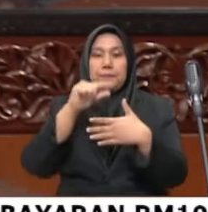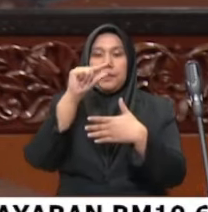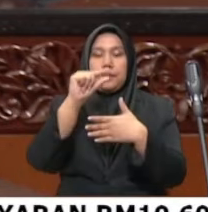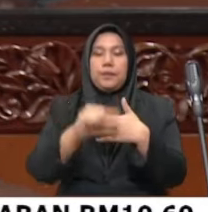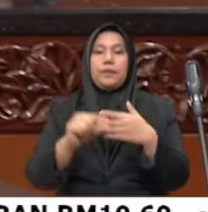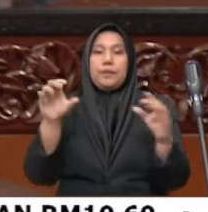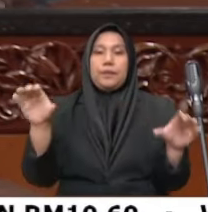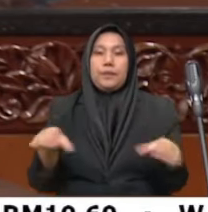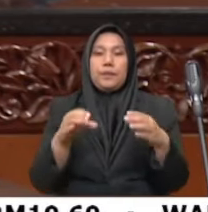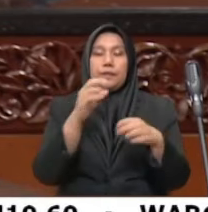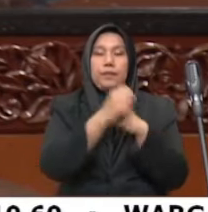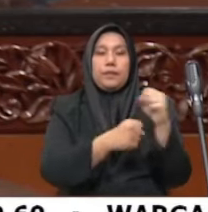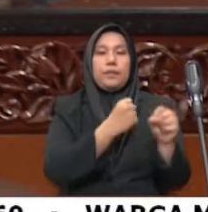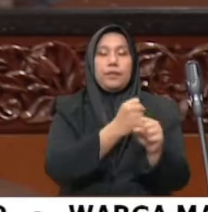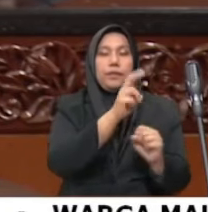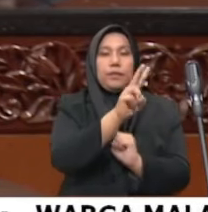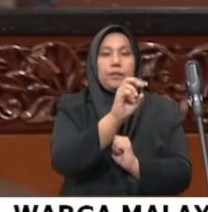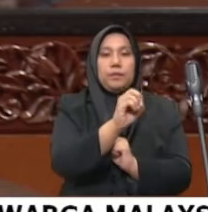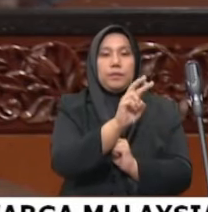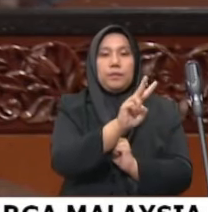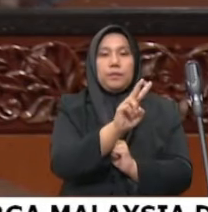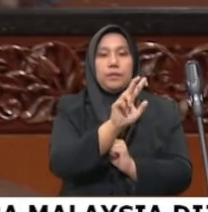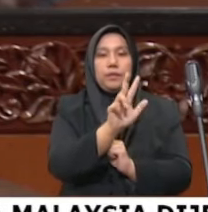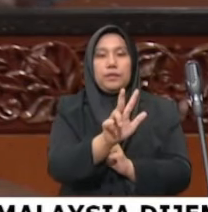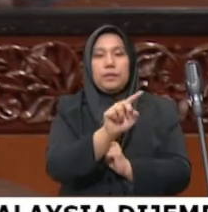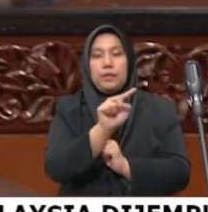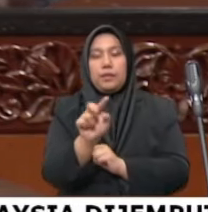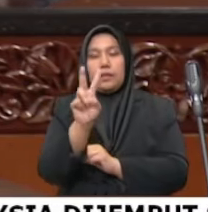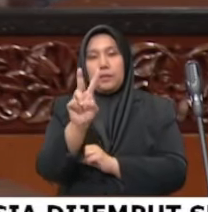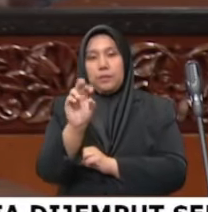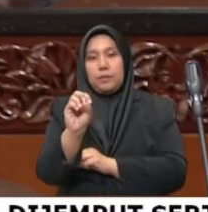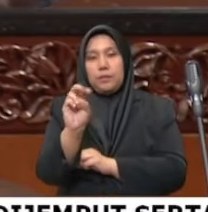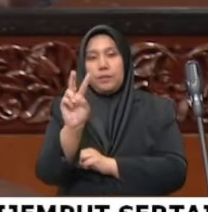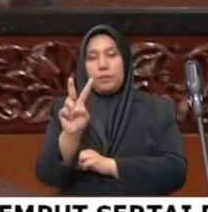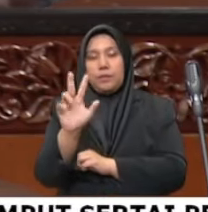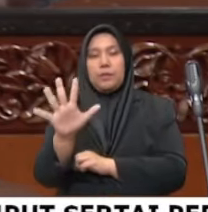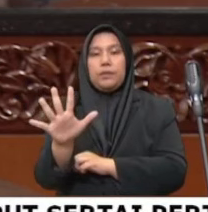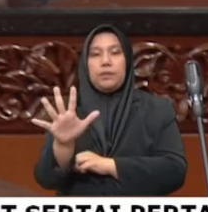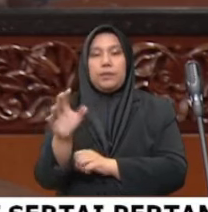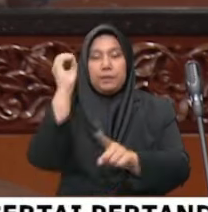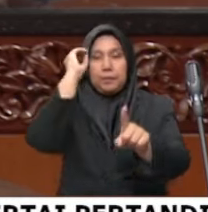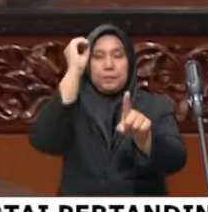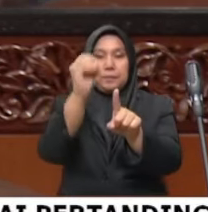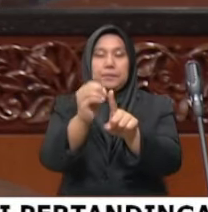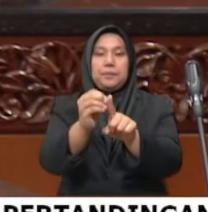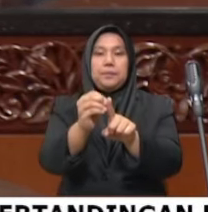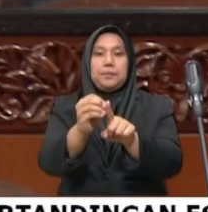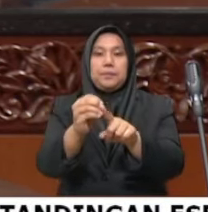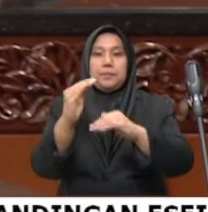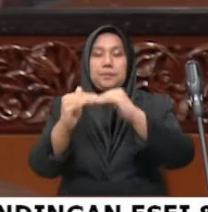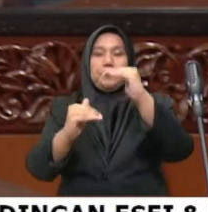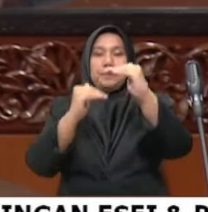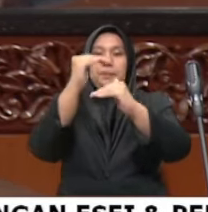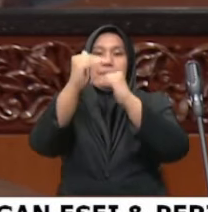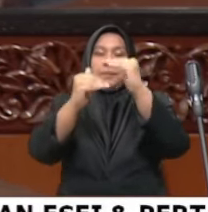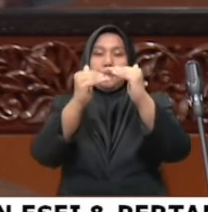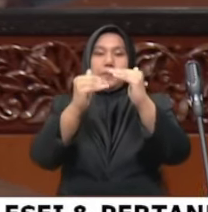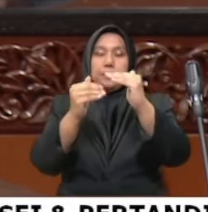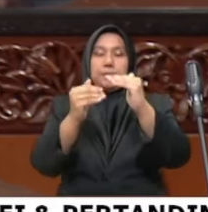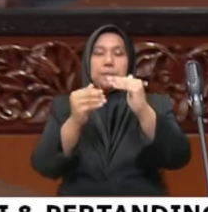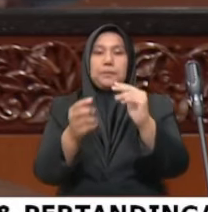dilaksanakan dari tahun 2023 hingga tahun 2025 dengan tujuan untuk memacukan